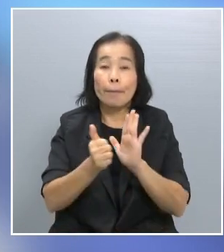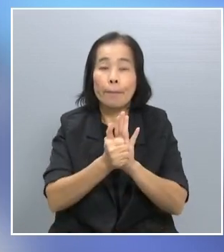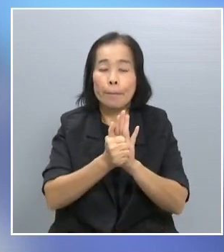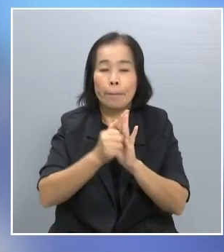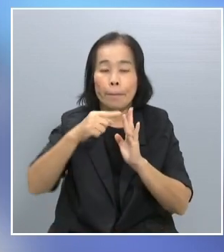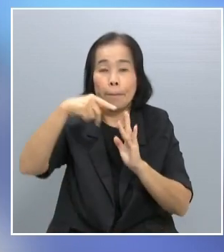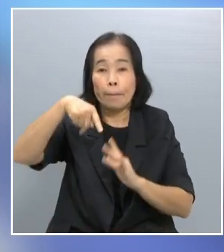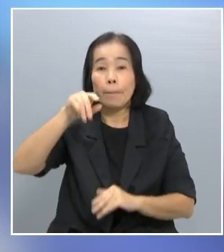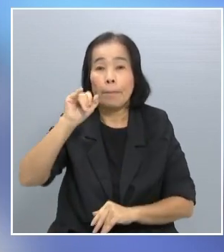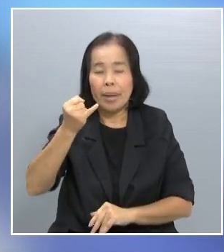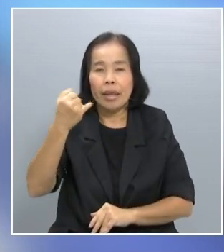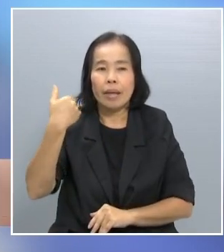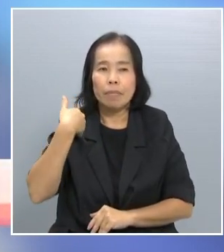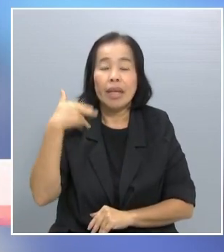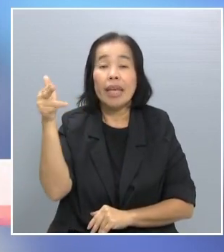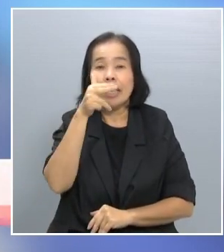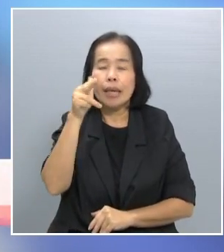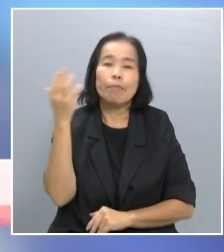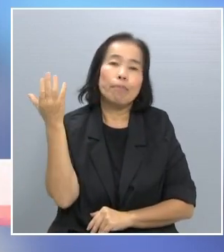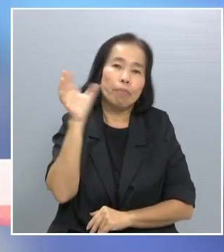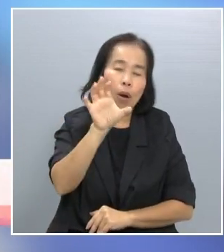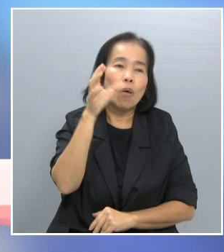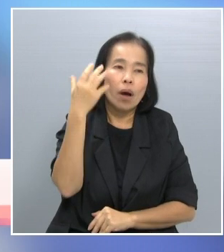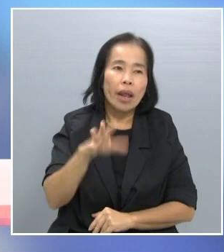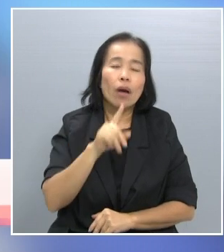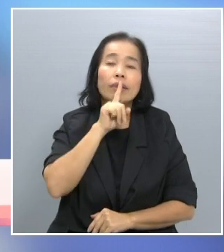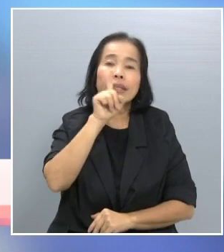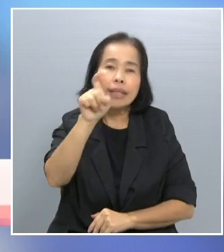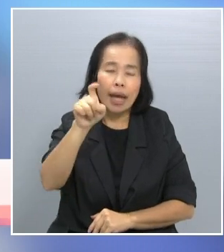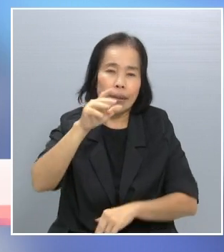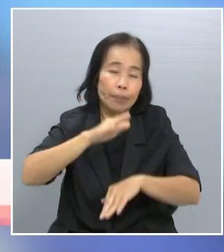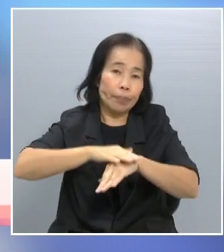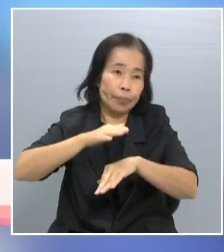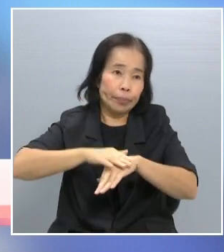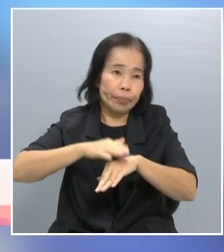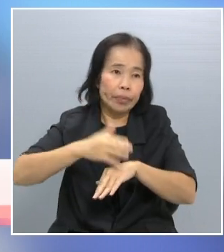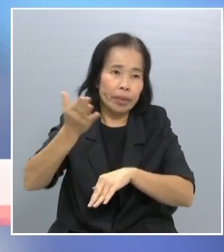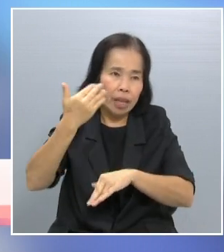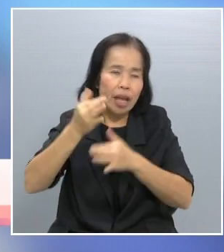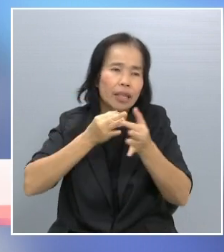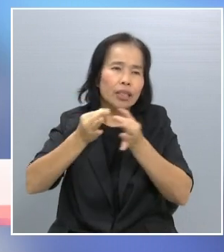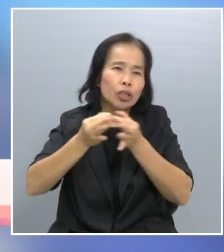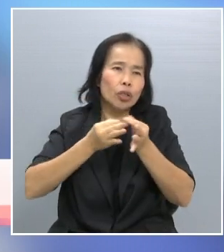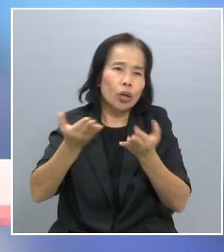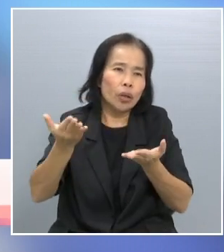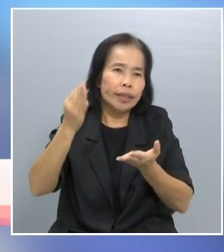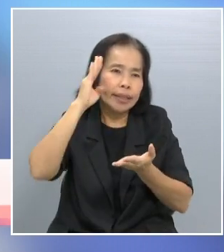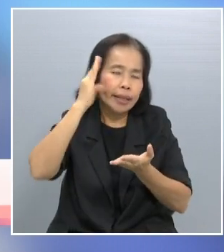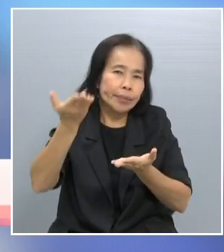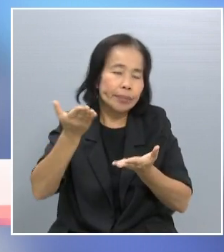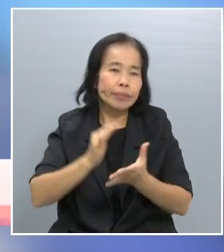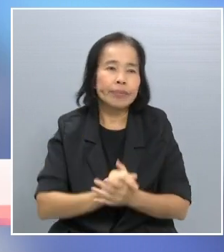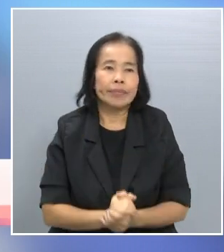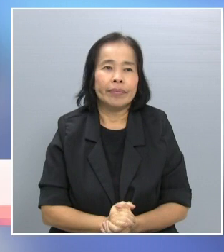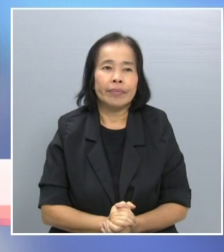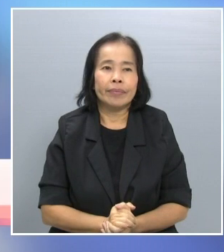กแดงเนี่ยเขาได้มีการโพสต์คลิปนี้เอาไว้นะครับแล้วก็ทวงถามไปถึงกองทัพบกบอกอยากให้ชี้แจงหน่อยเนี่ยฮะตามนี้เลยครับ